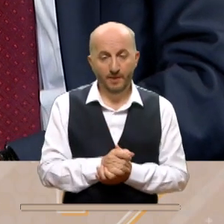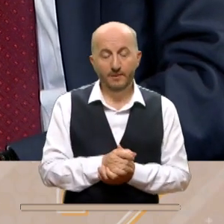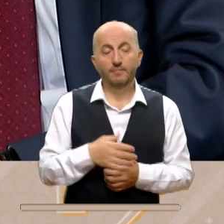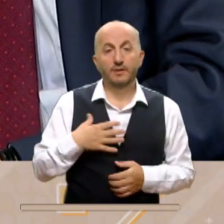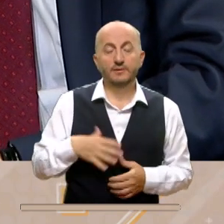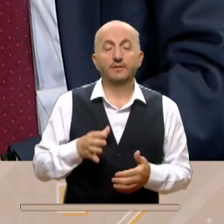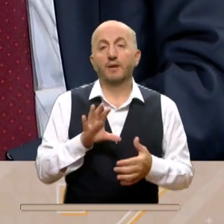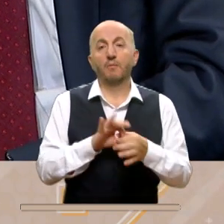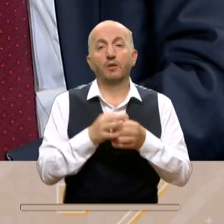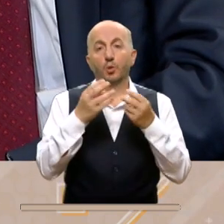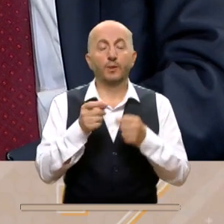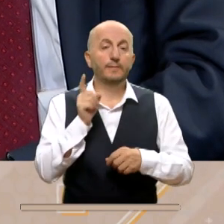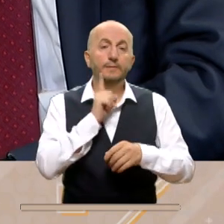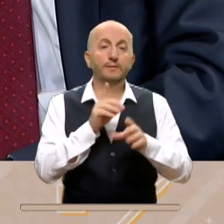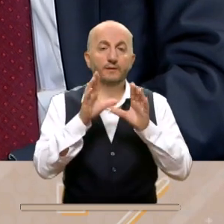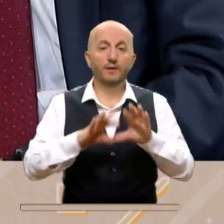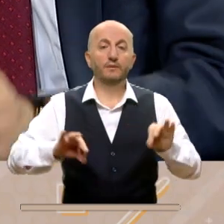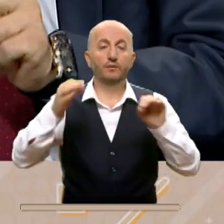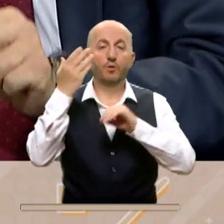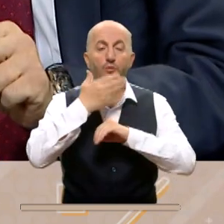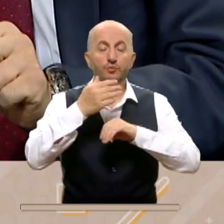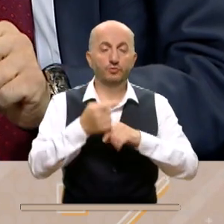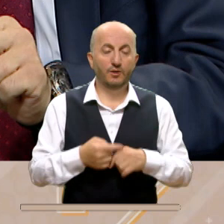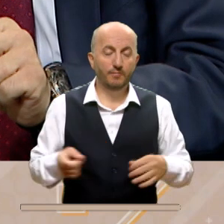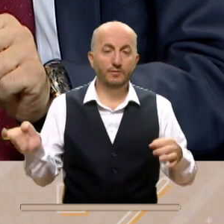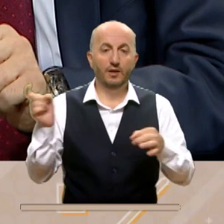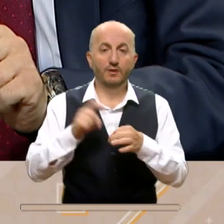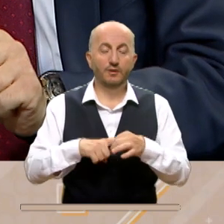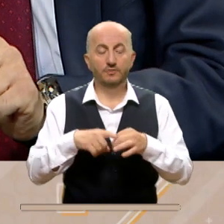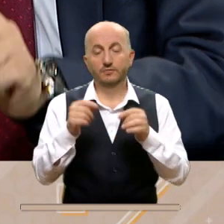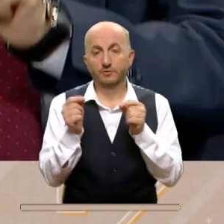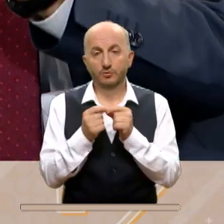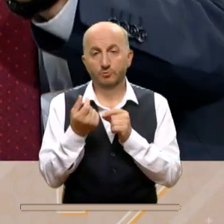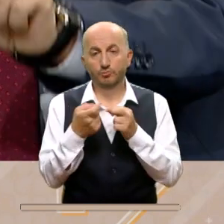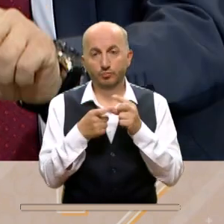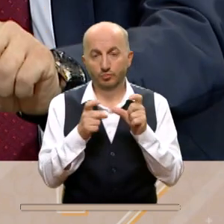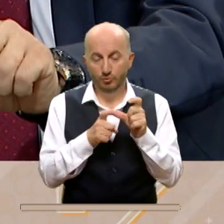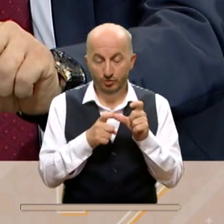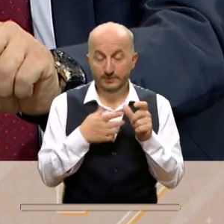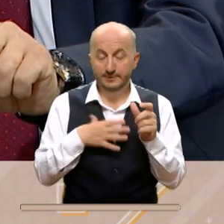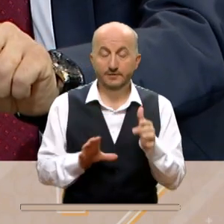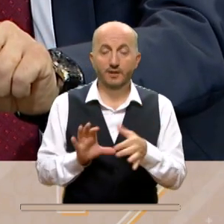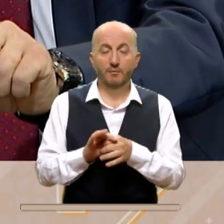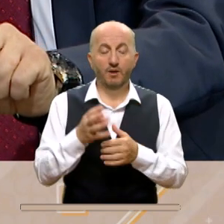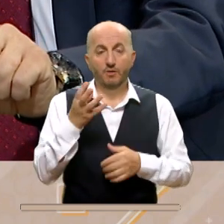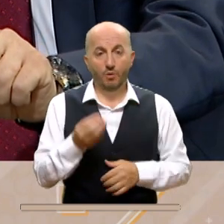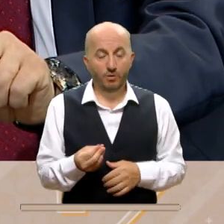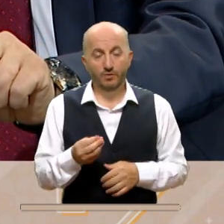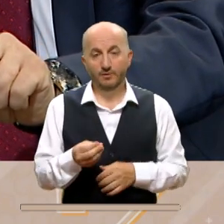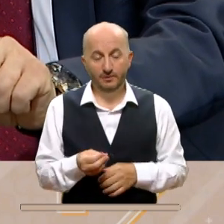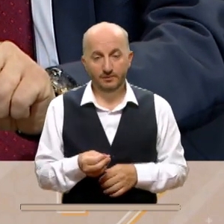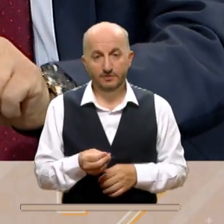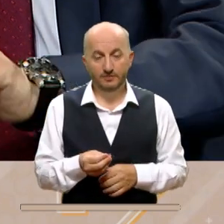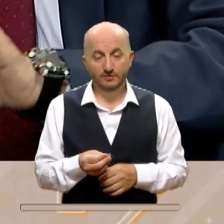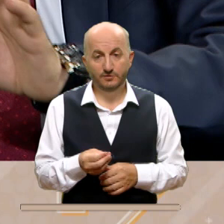isteğe bağlı olarak İngilizce hazırlık okusam, bize yerleştikleri bursluluk statüsünde isteğe bağlı olarak hazırlık programı